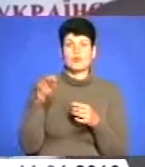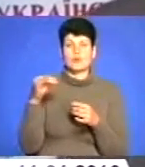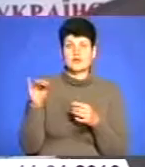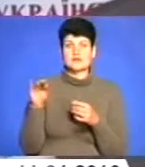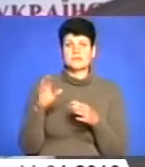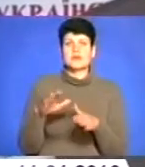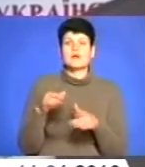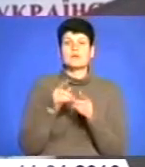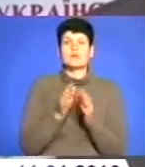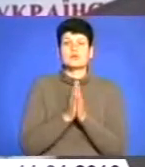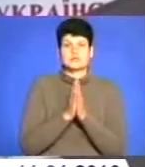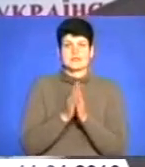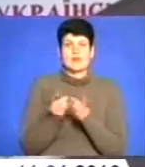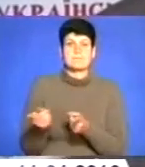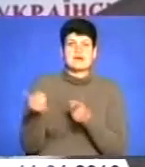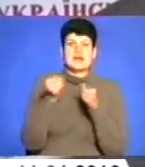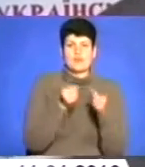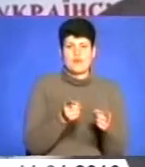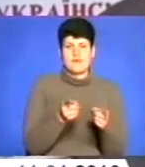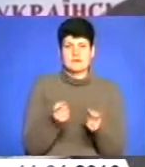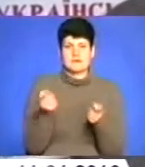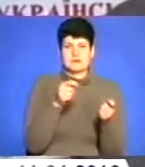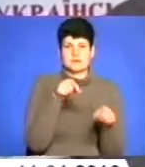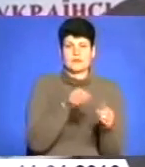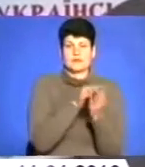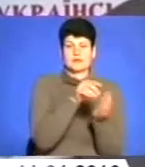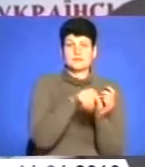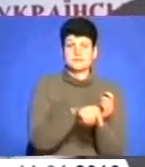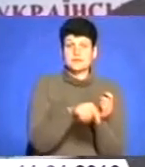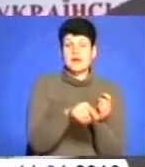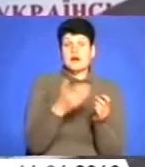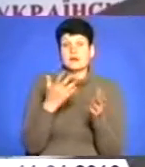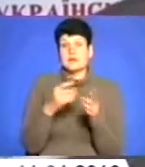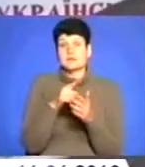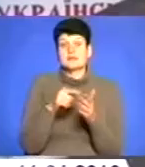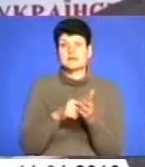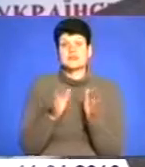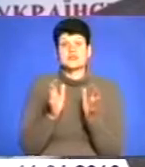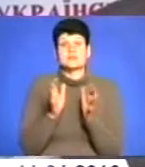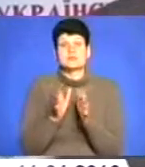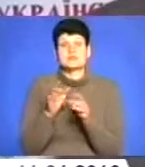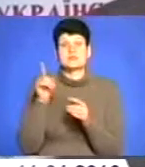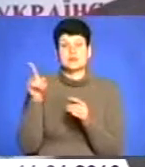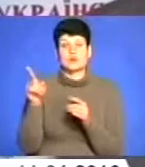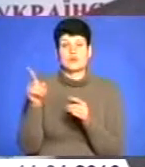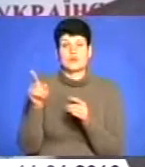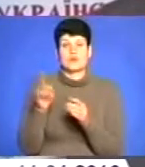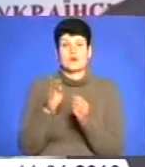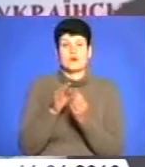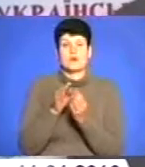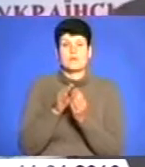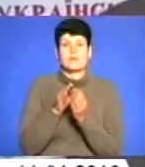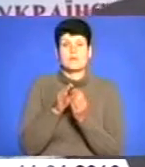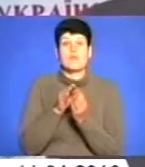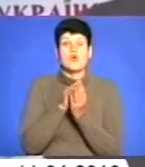заповідав його поховати. Але з цього навіть зараз стоїть питання, чи збережеться могила Івана Полюя в Празі. Ось